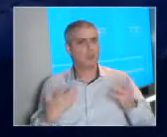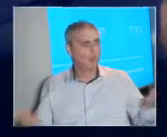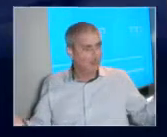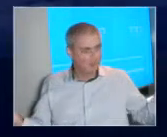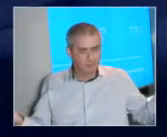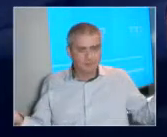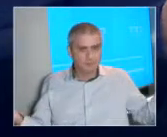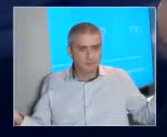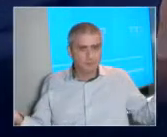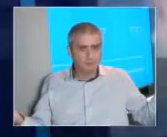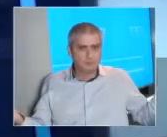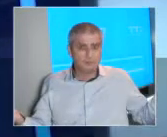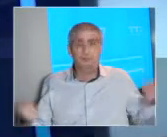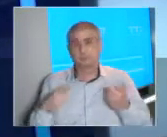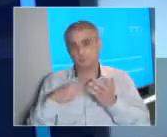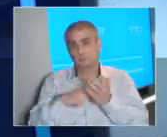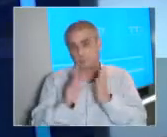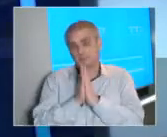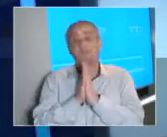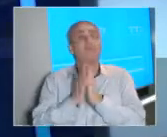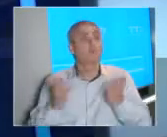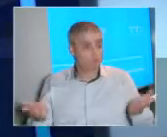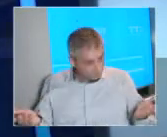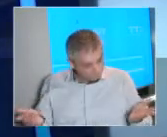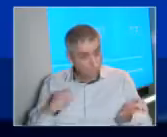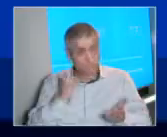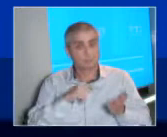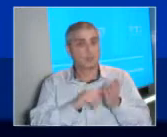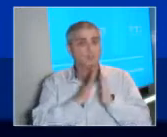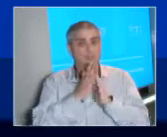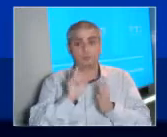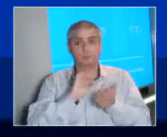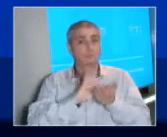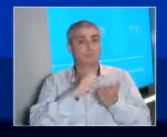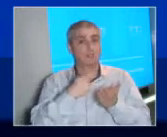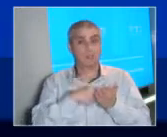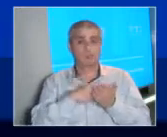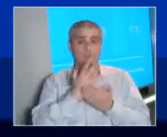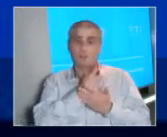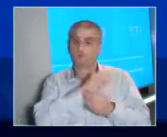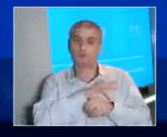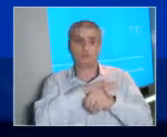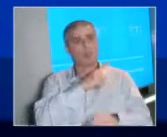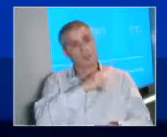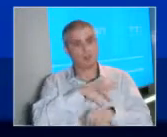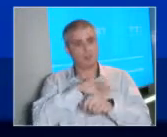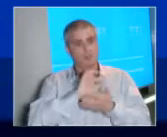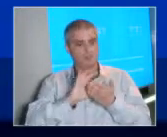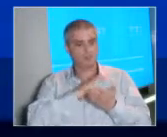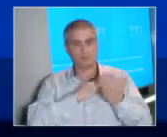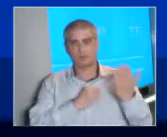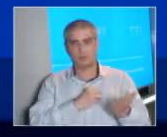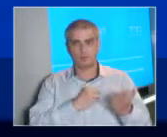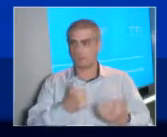הכל מגיע באותה קורלציה. זה נגזרת של זה צפיפות. הכל נגזרת של צפיפות, של זה שהאוצר מחליט שהוא מנהל, הוא מנהל את משרד